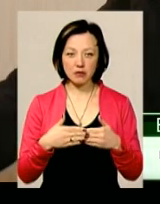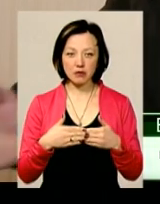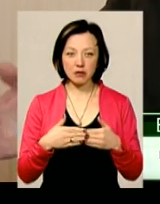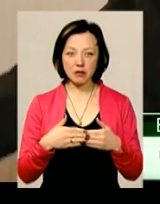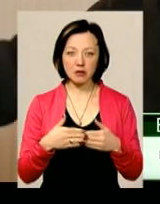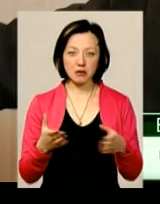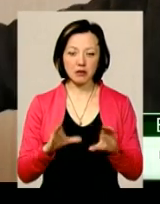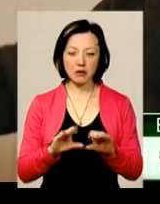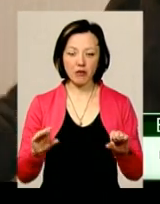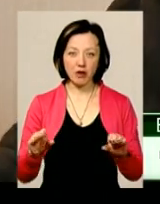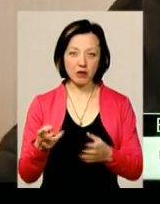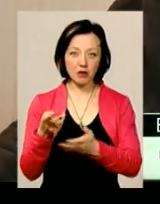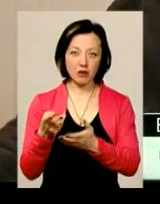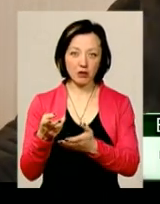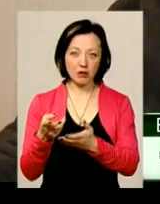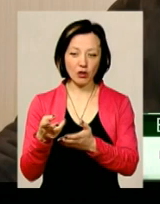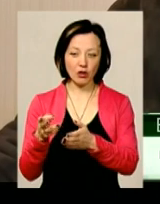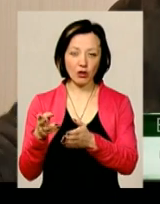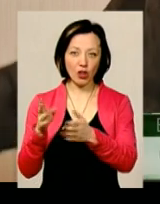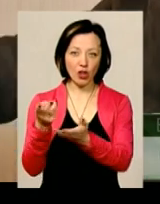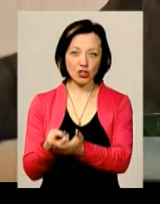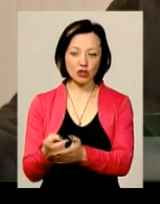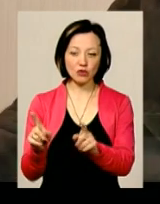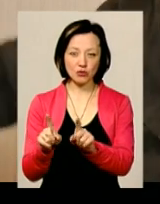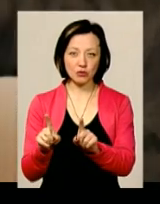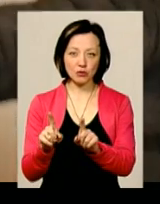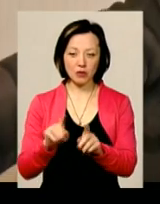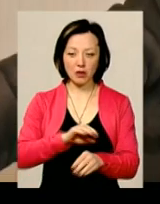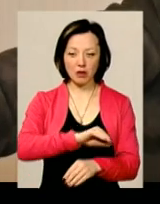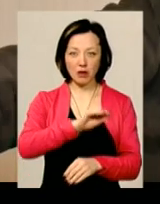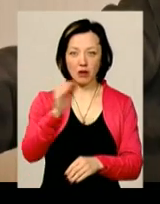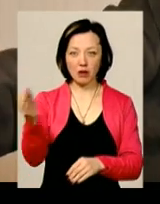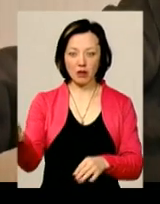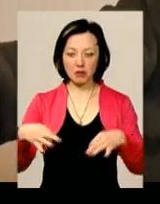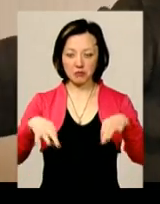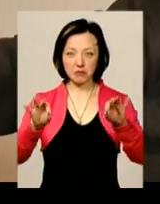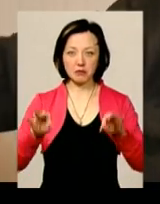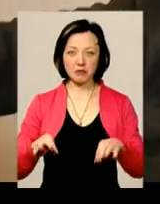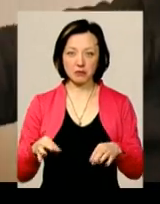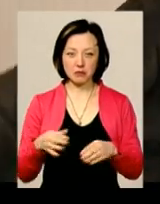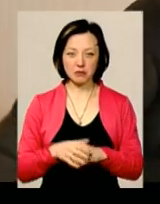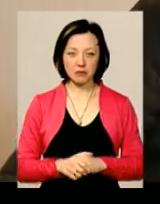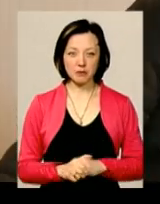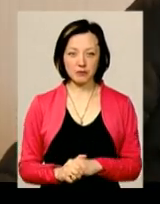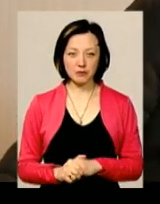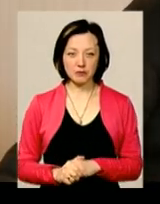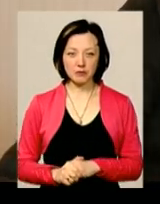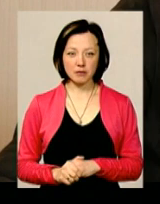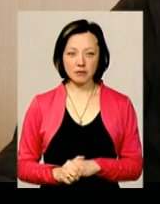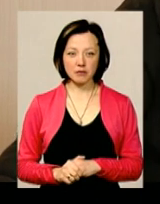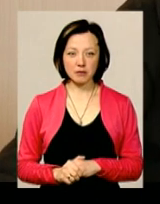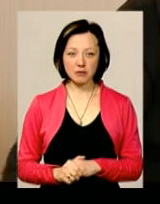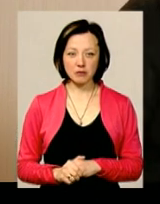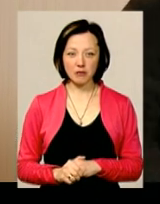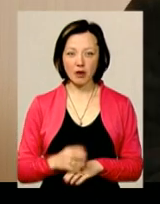диван, тако лежить щось до дивана і накрите веретою. Покривало. Що ж ти,